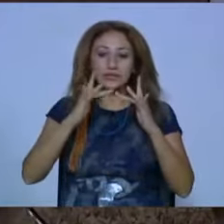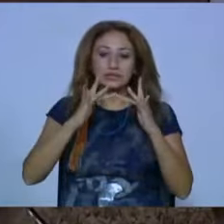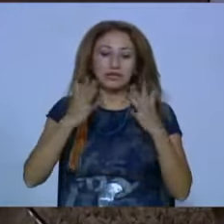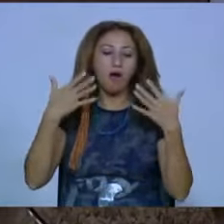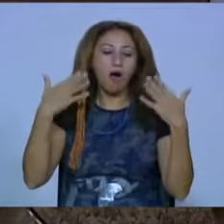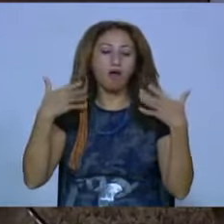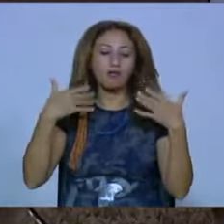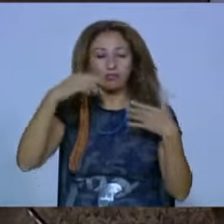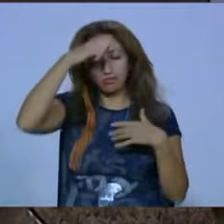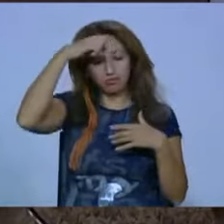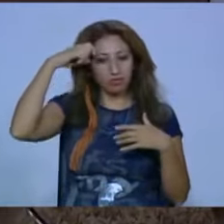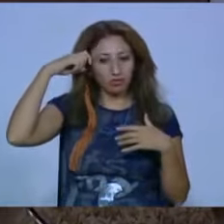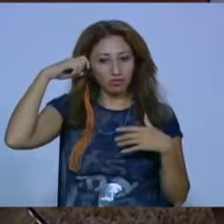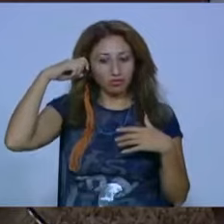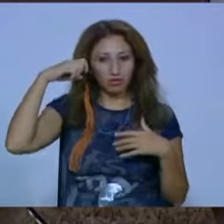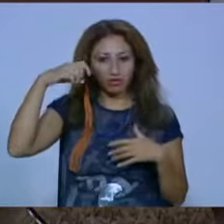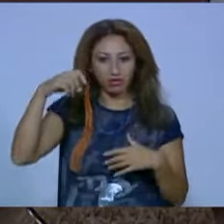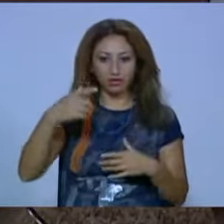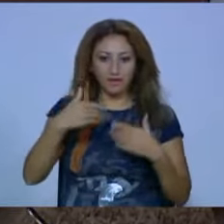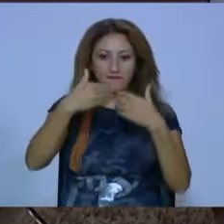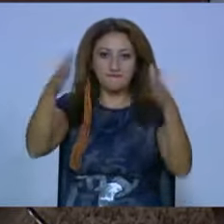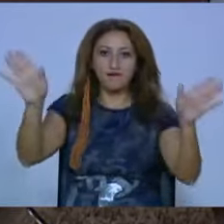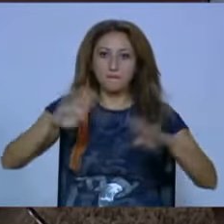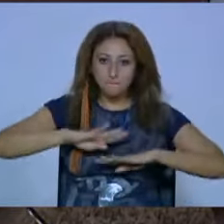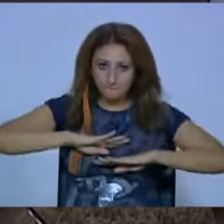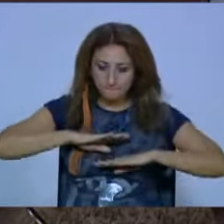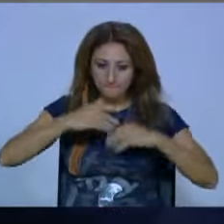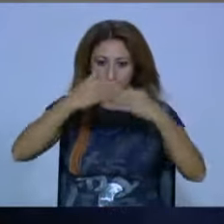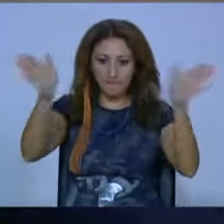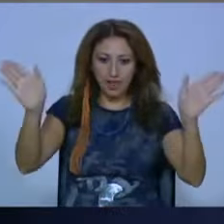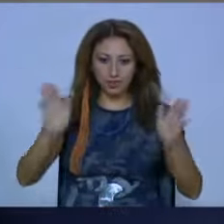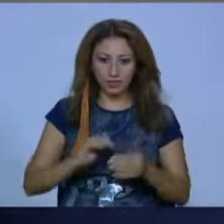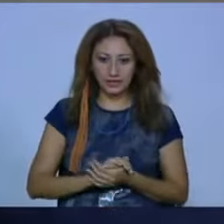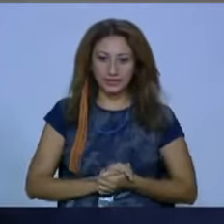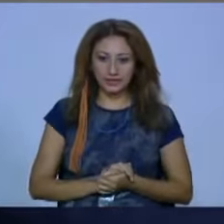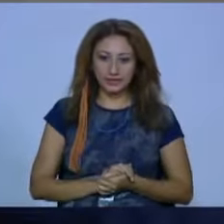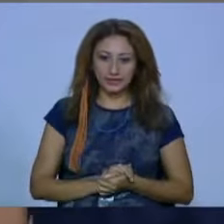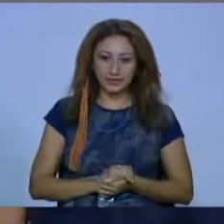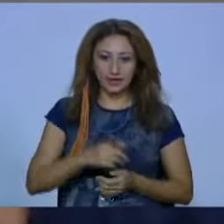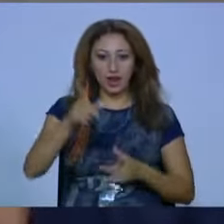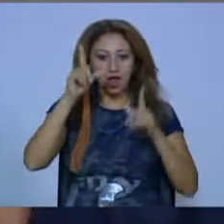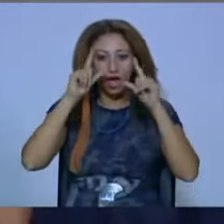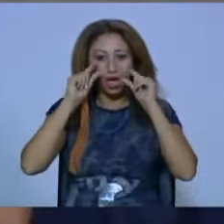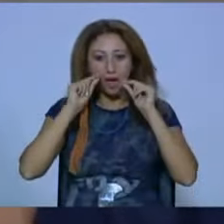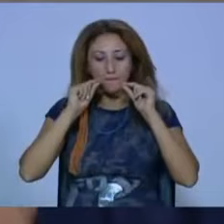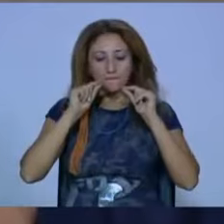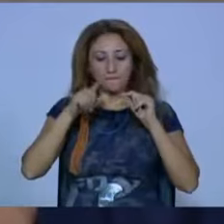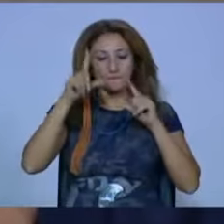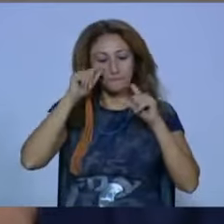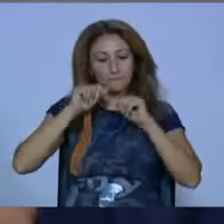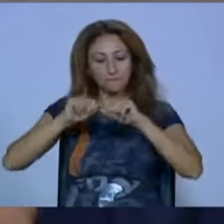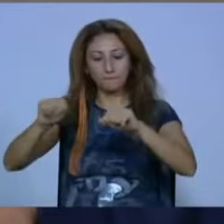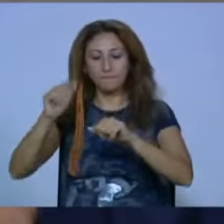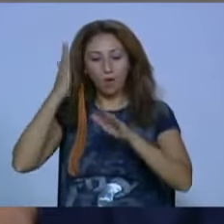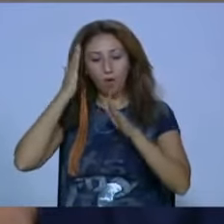حر. فراح فاتح البلكونه وقال افتح البلكونه ونام. انا سبته رحت نمت في اوضه